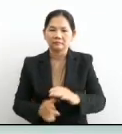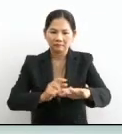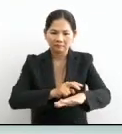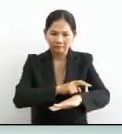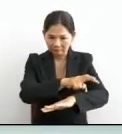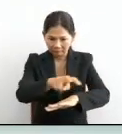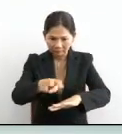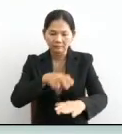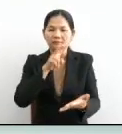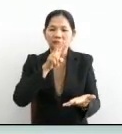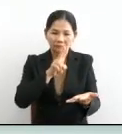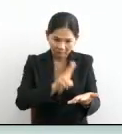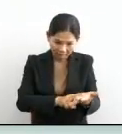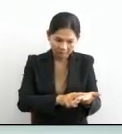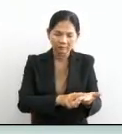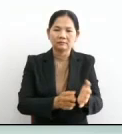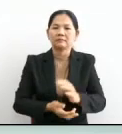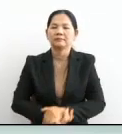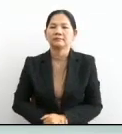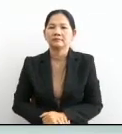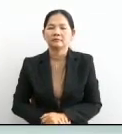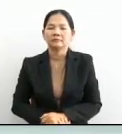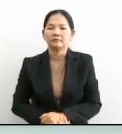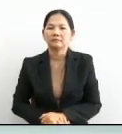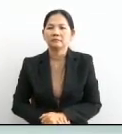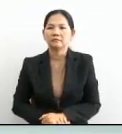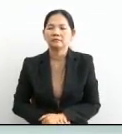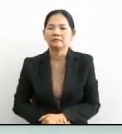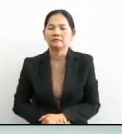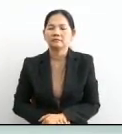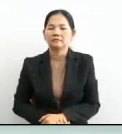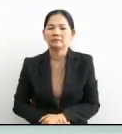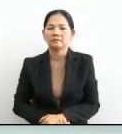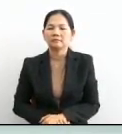đàm bấy rẽ xa tục